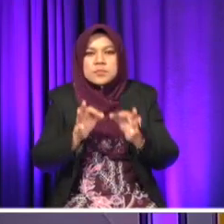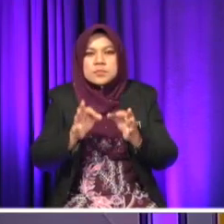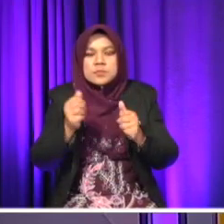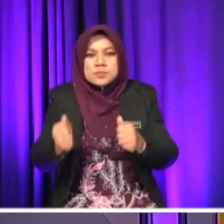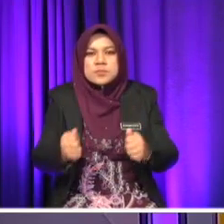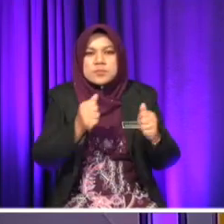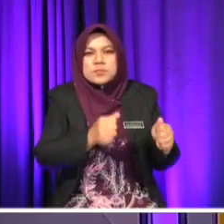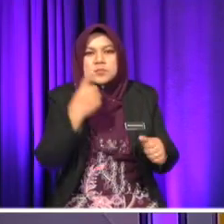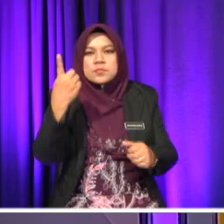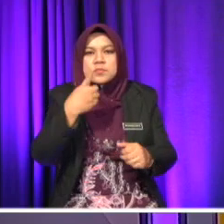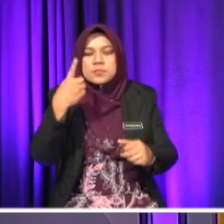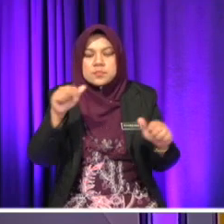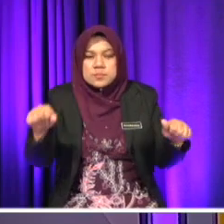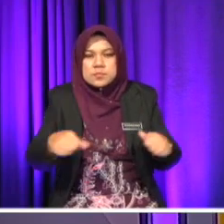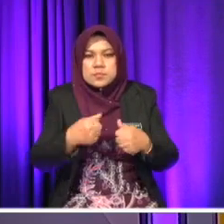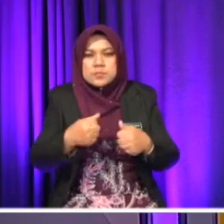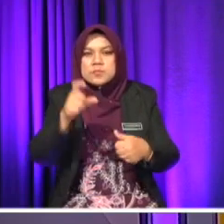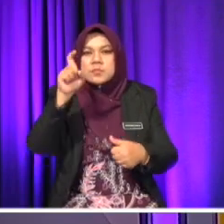selalu diamalkan